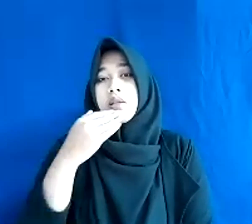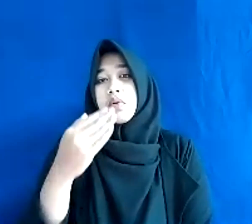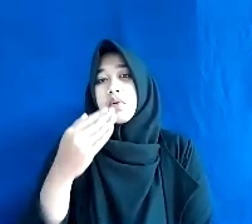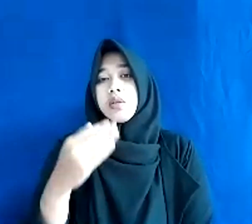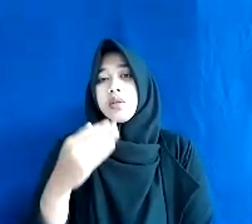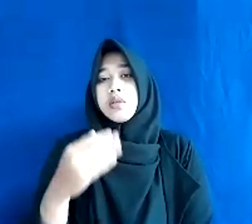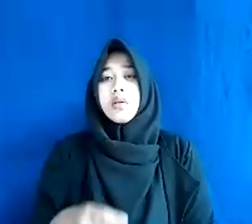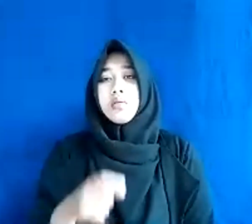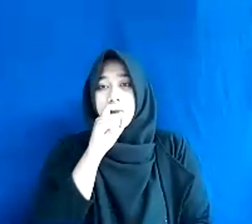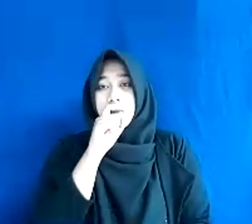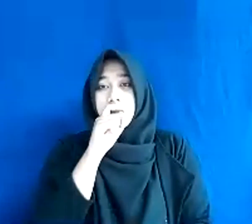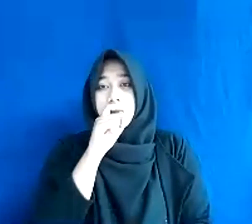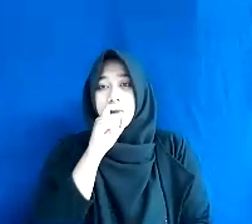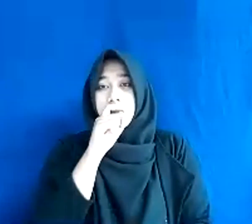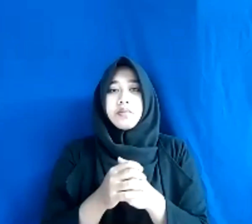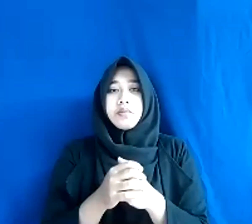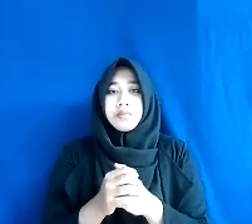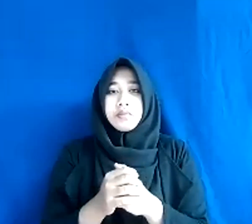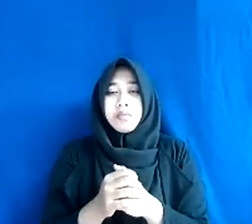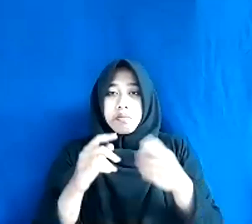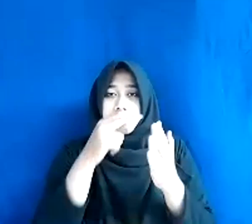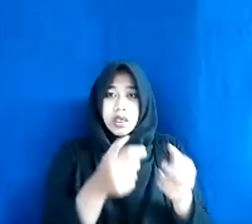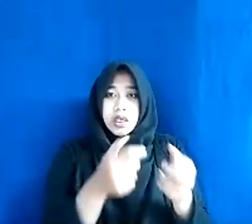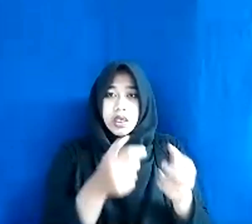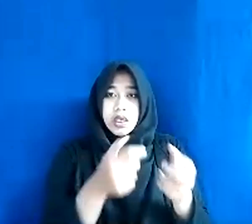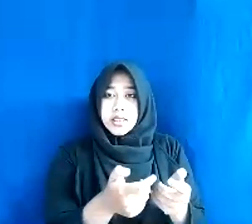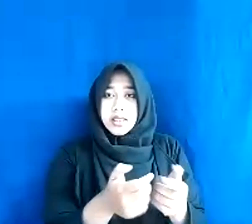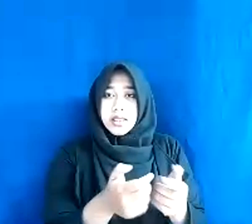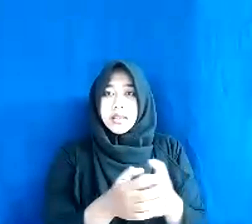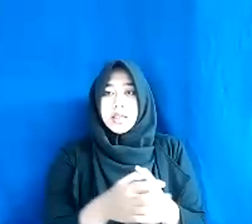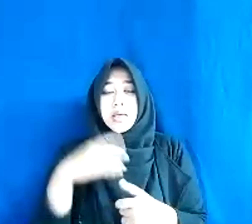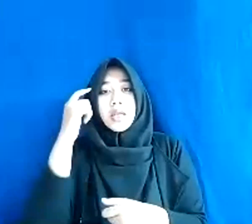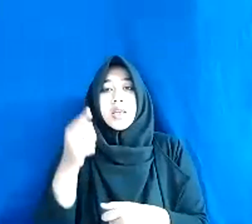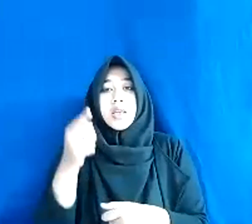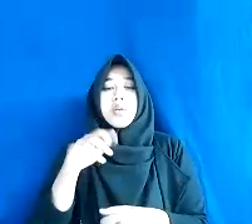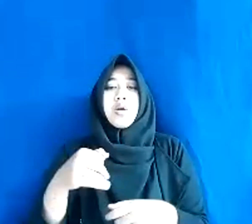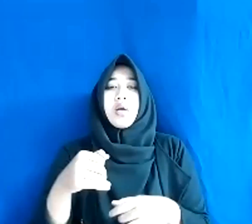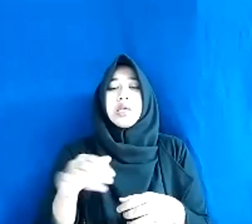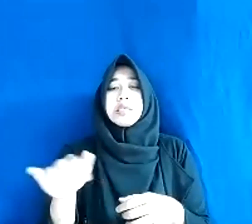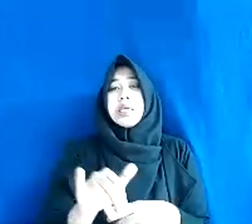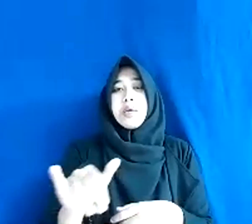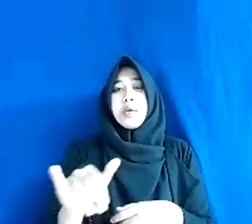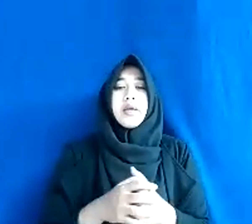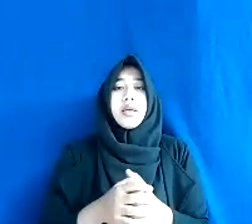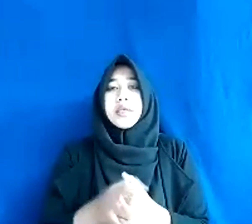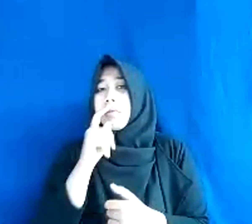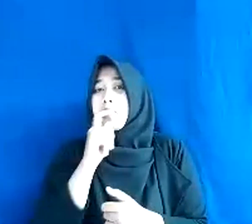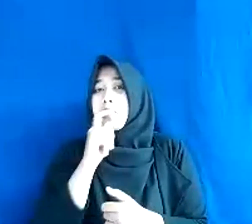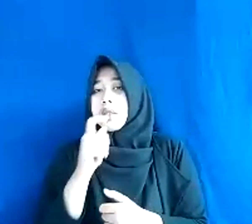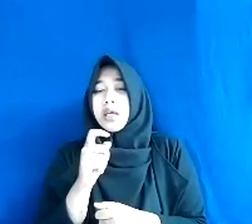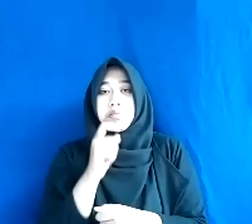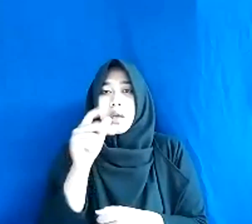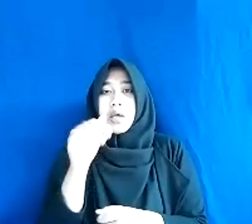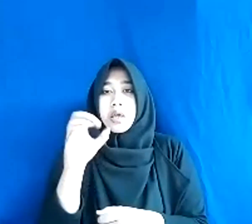juga hampir sama dengan pertanyaan Mas Rio juga untuk kurangnya ketersediaan pangan ya, yang menyebabkan terjadinya